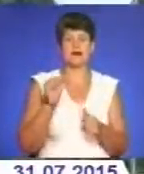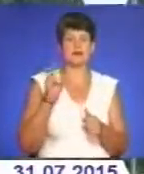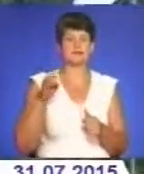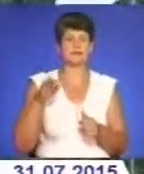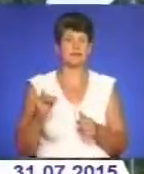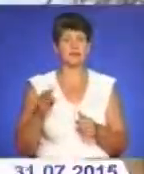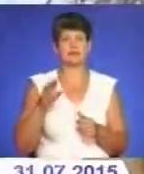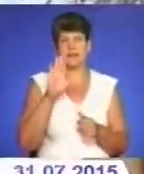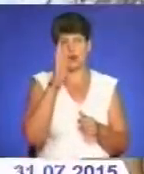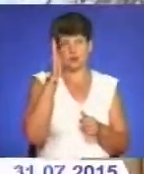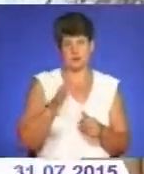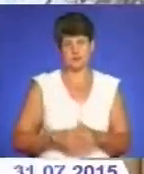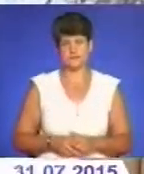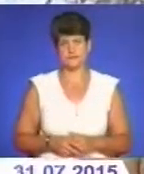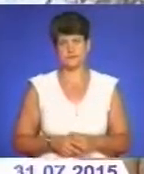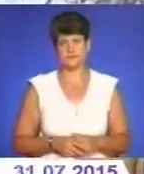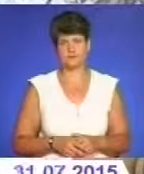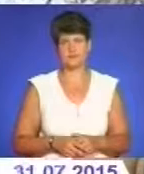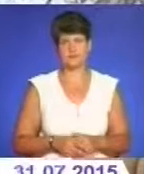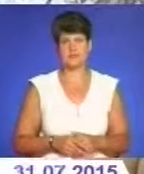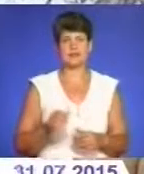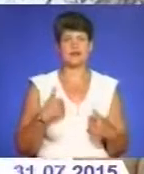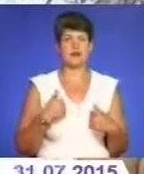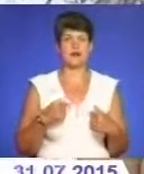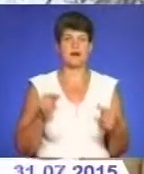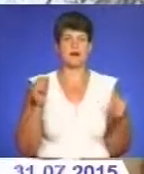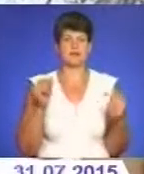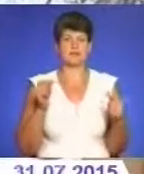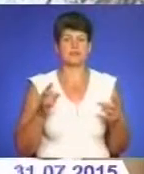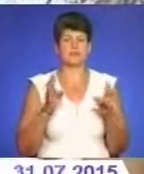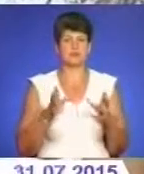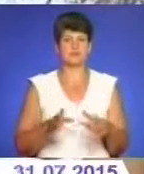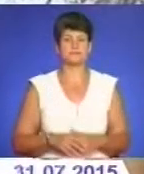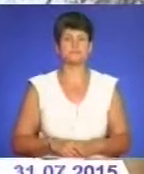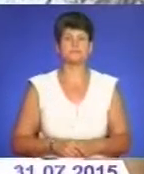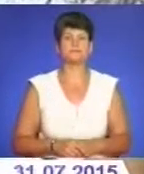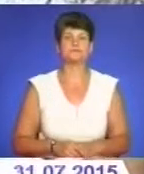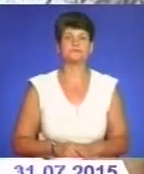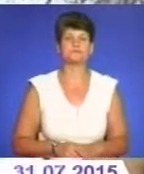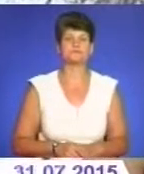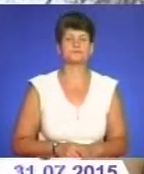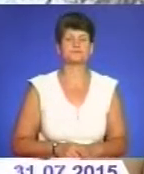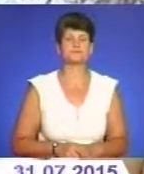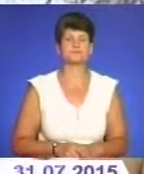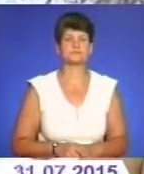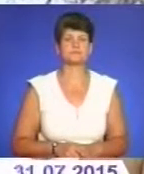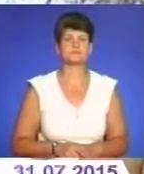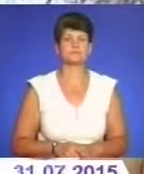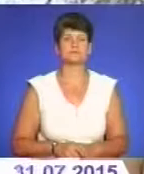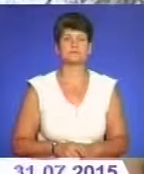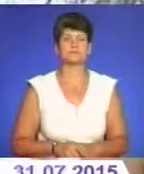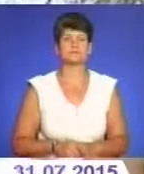«антитерорист». Я антитерорист. У нас обози один раз в році. Ми